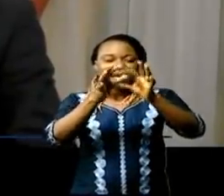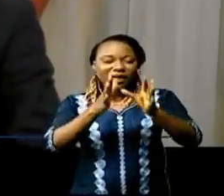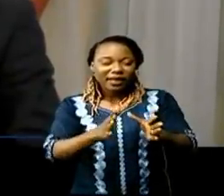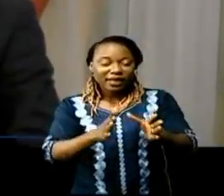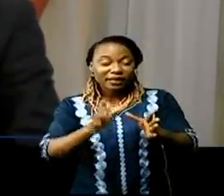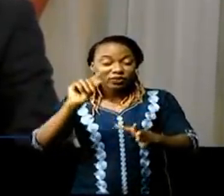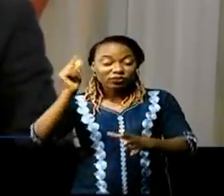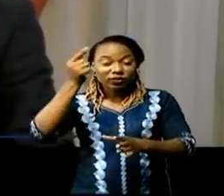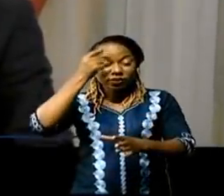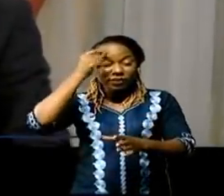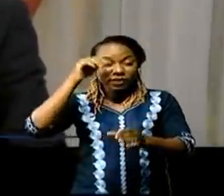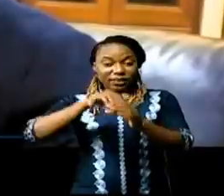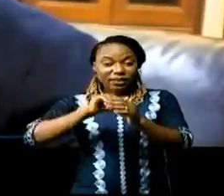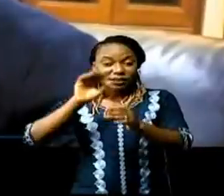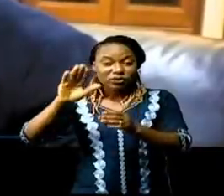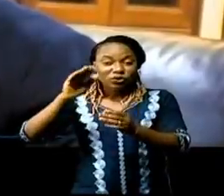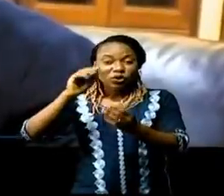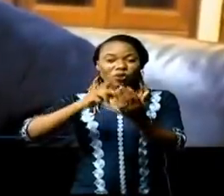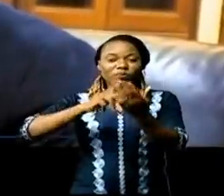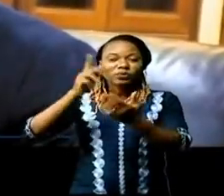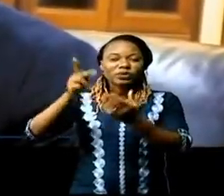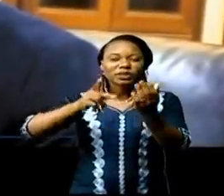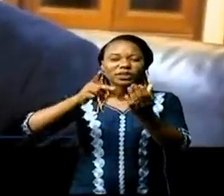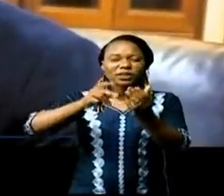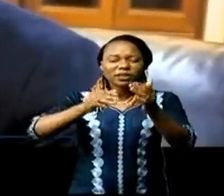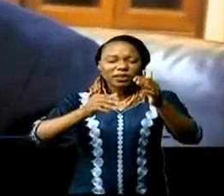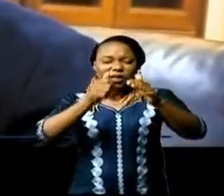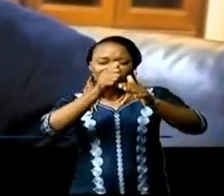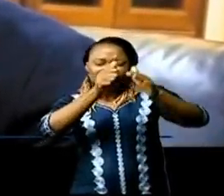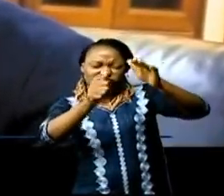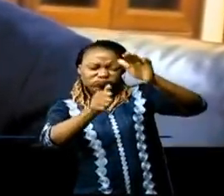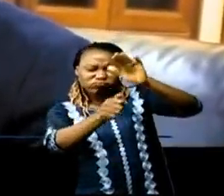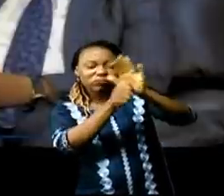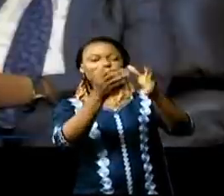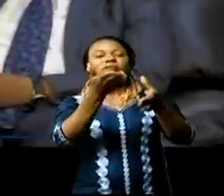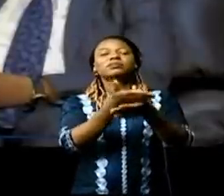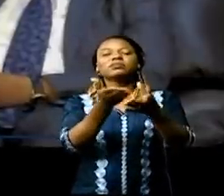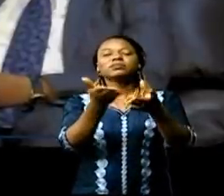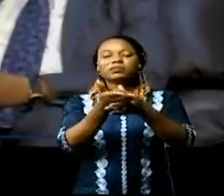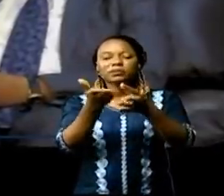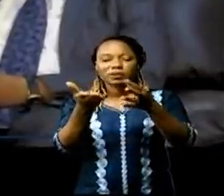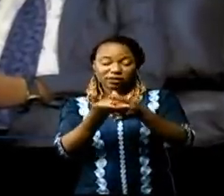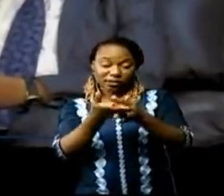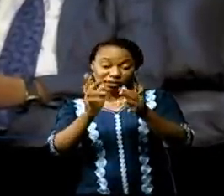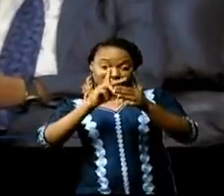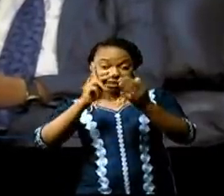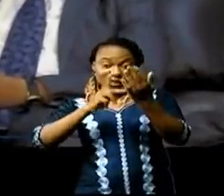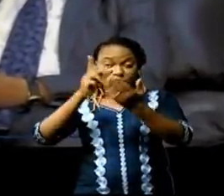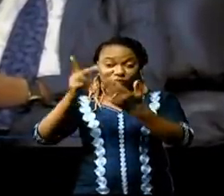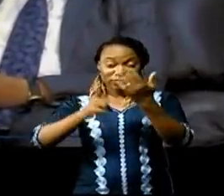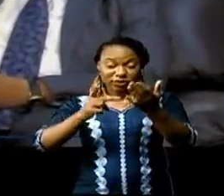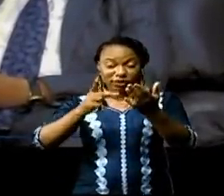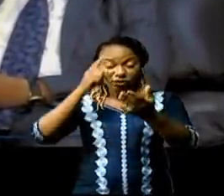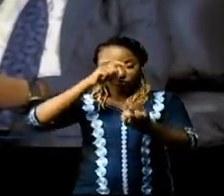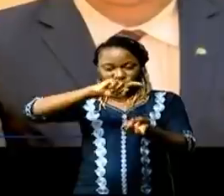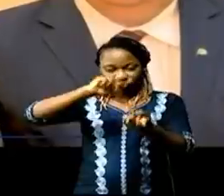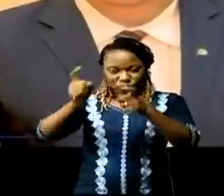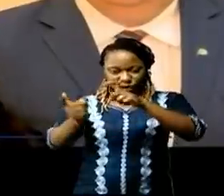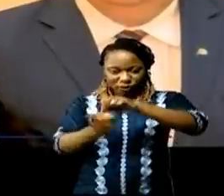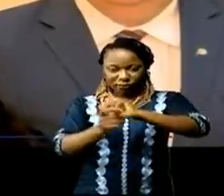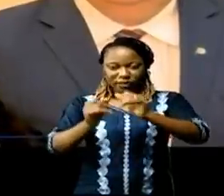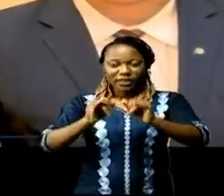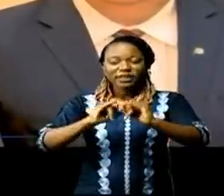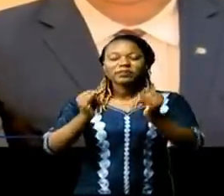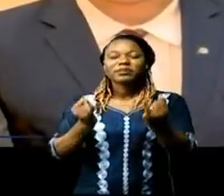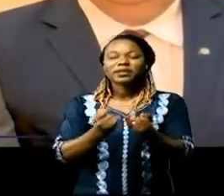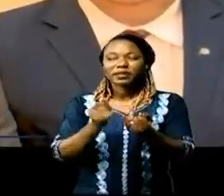dans son projet d'archivage et de numérisation de documents de l'État. Ces projets dénommés programmes de transformation numérique. Nous